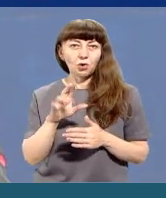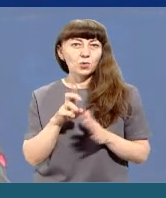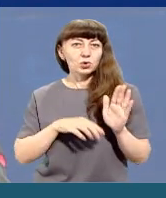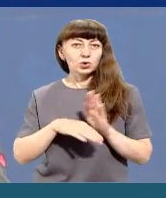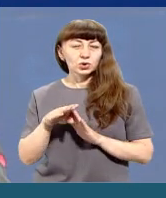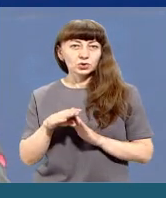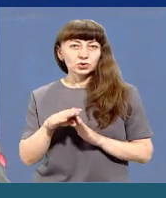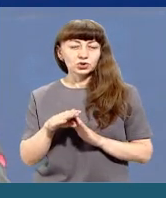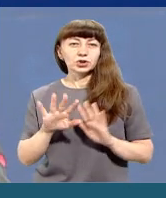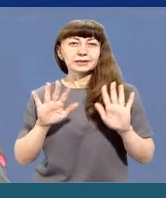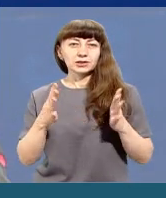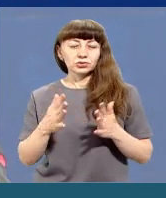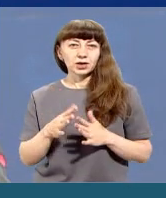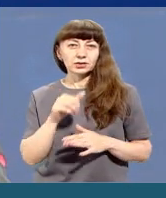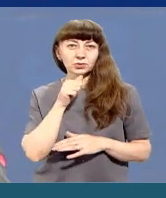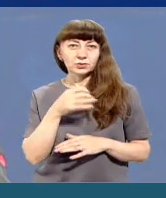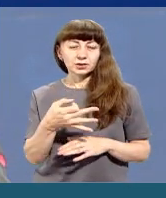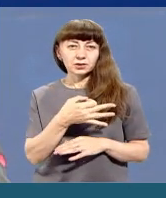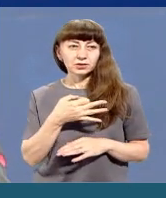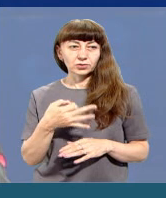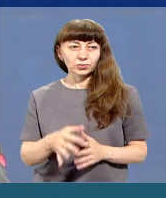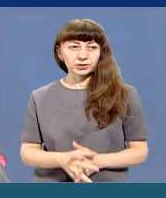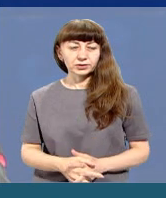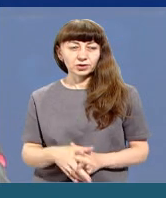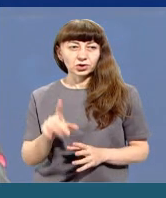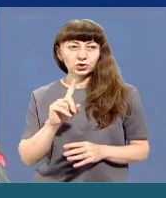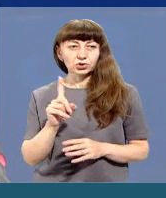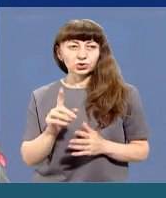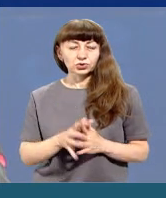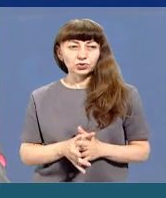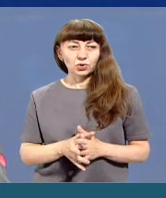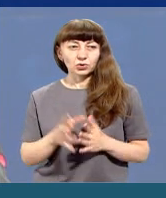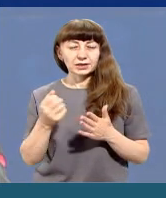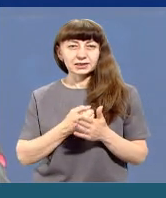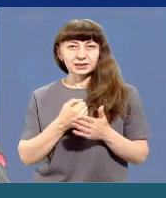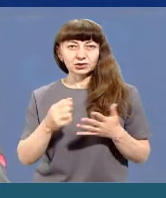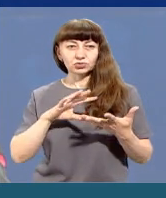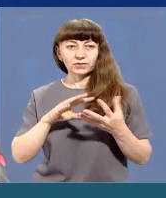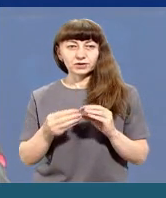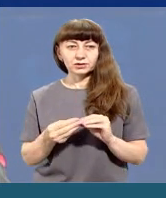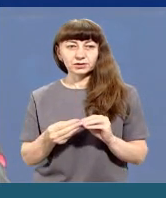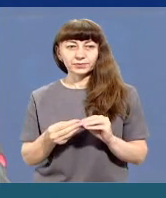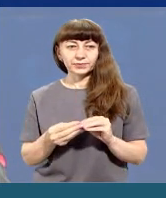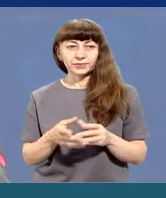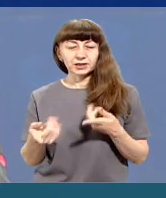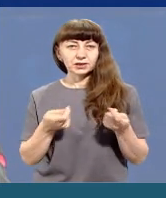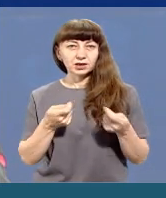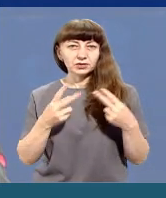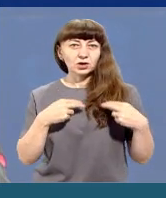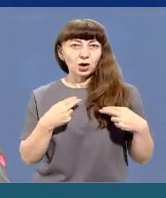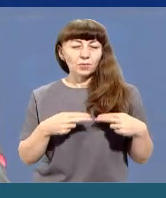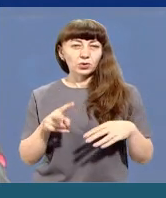улучшении криминогенной обстановки в области, что достигнуто в результате скоординированной